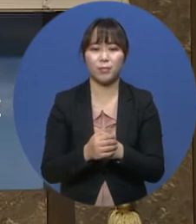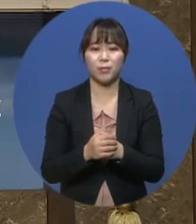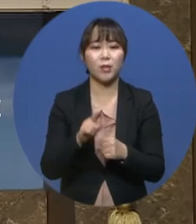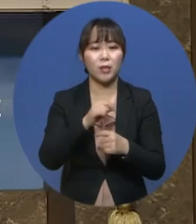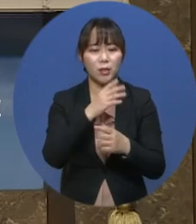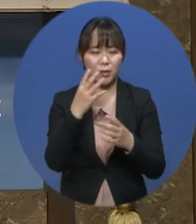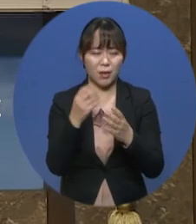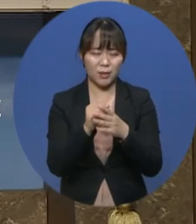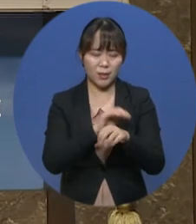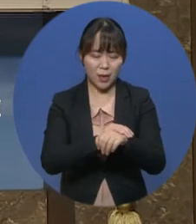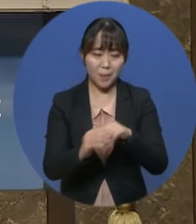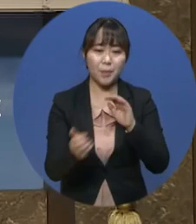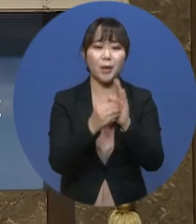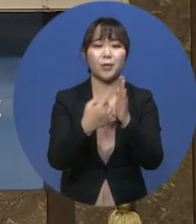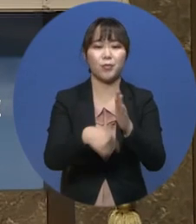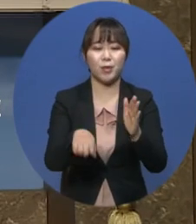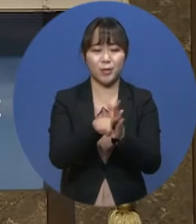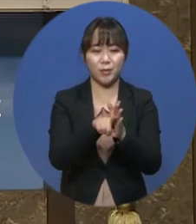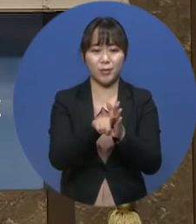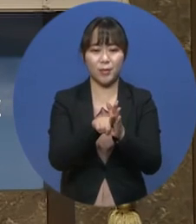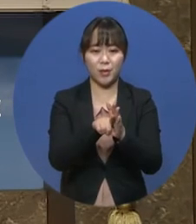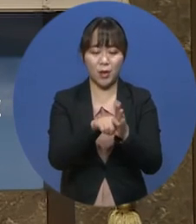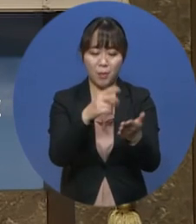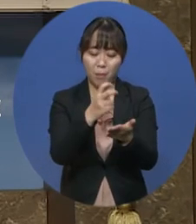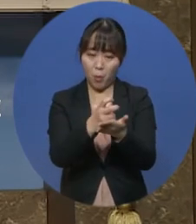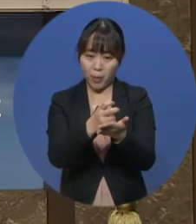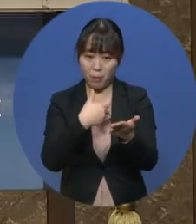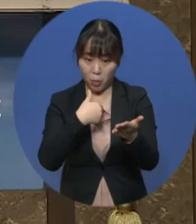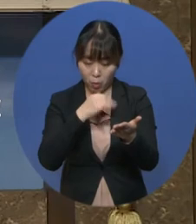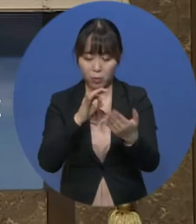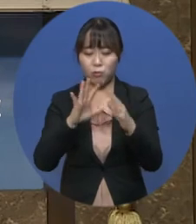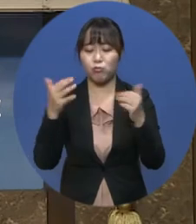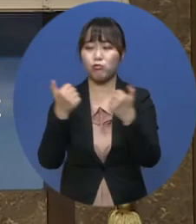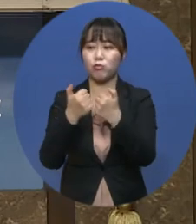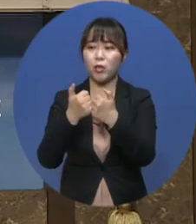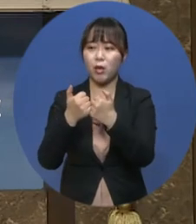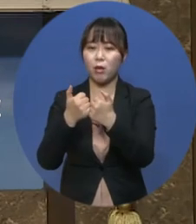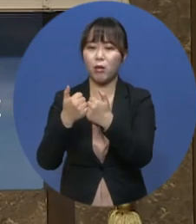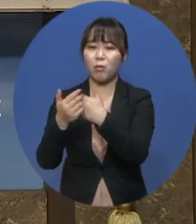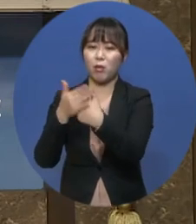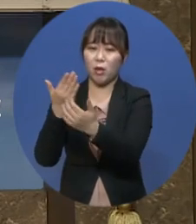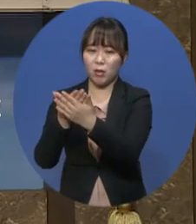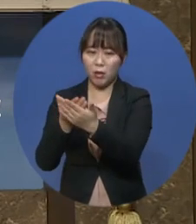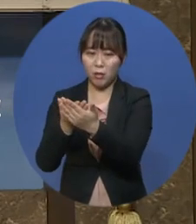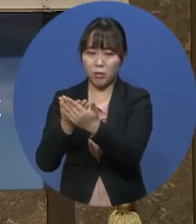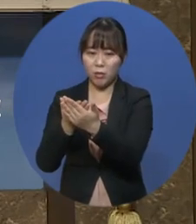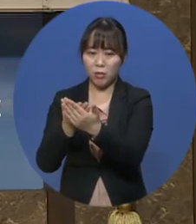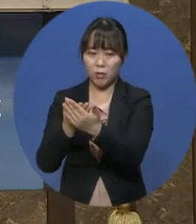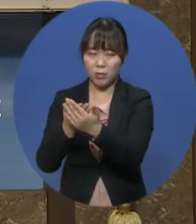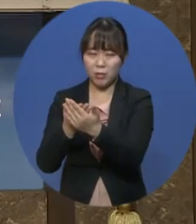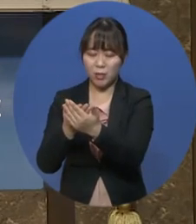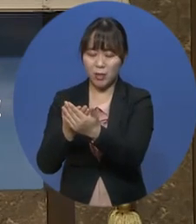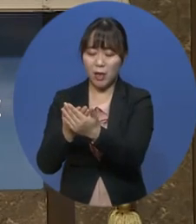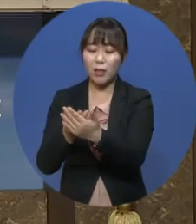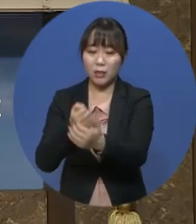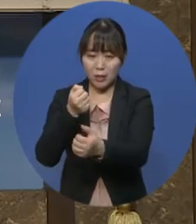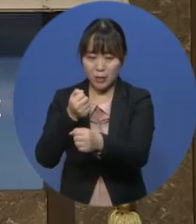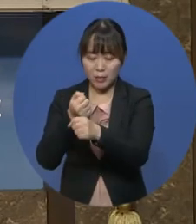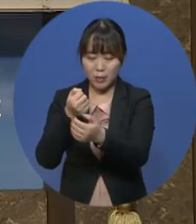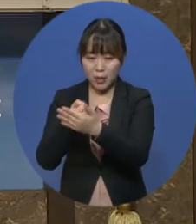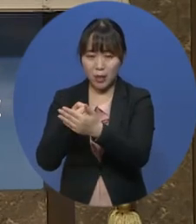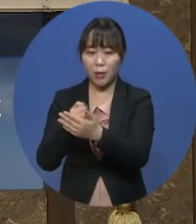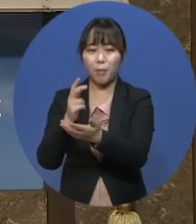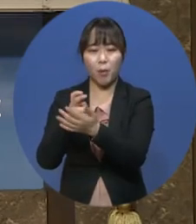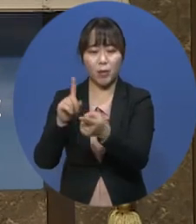이루어질 수 있도록 하기 위해서 법이 필요하다면 국회에 도움을 청해서 퇴장하는 법 에도 참여하는 노력을 하겠고